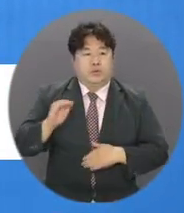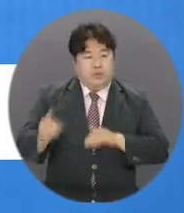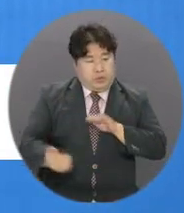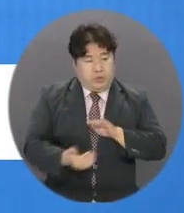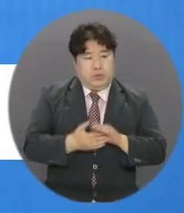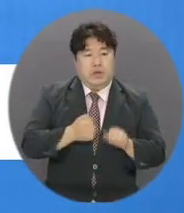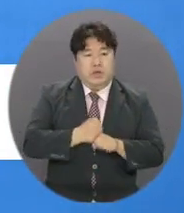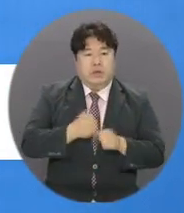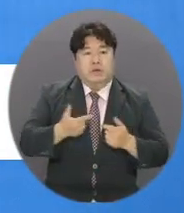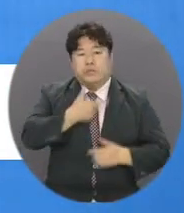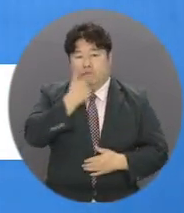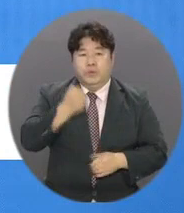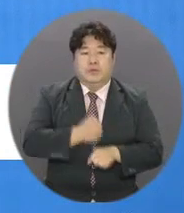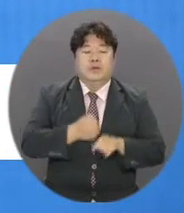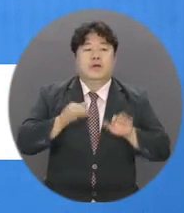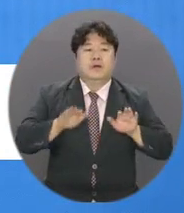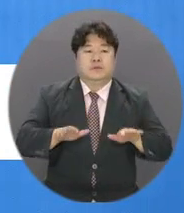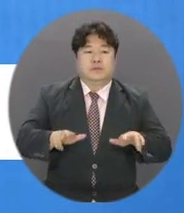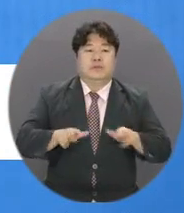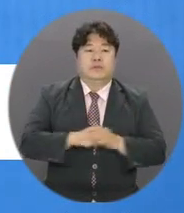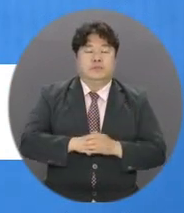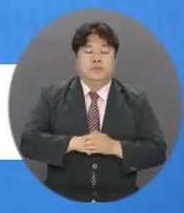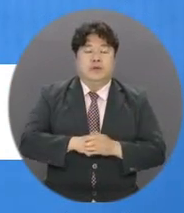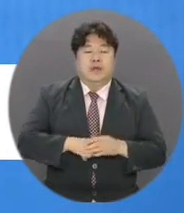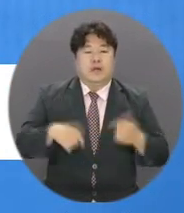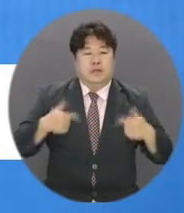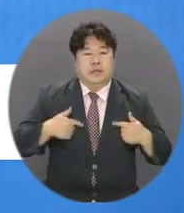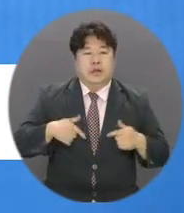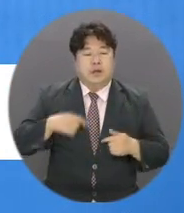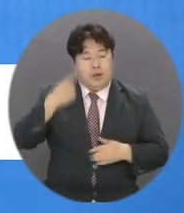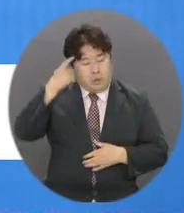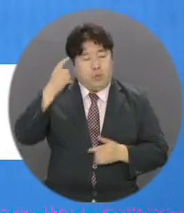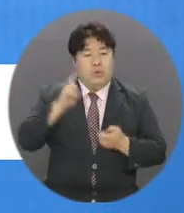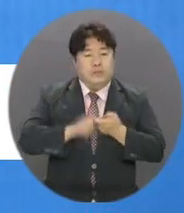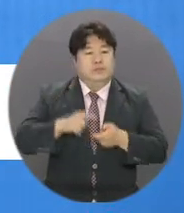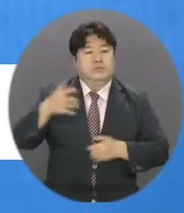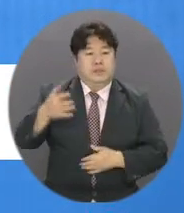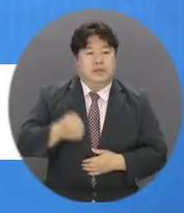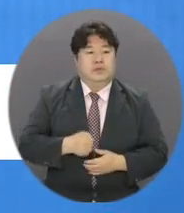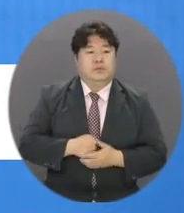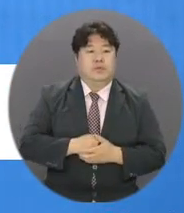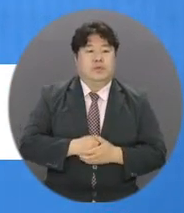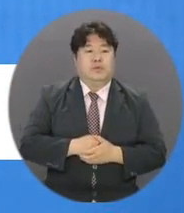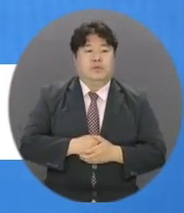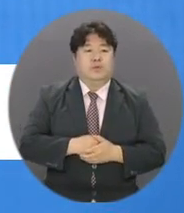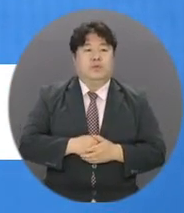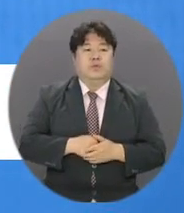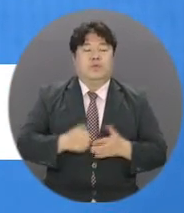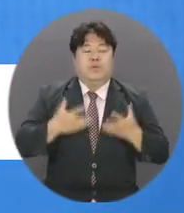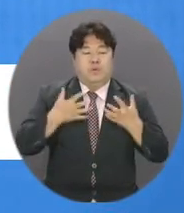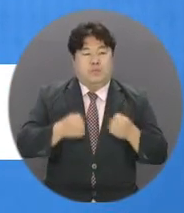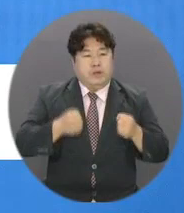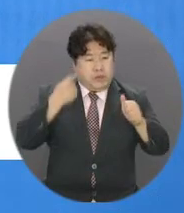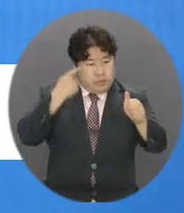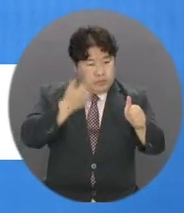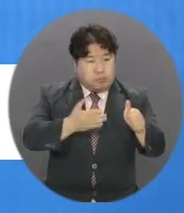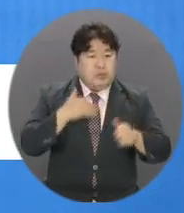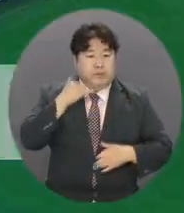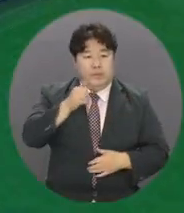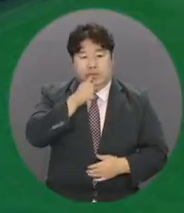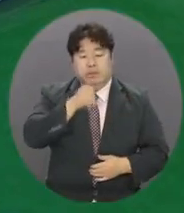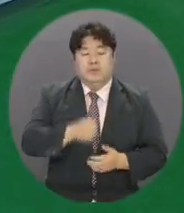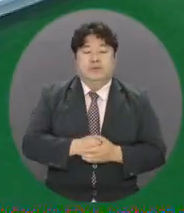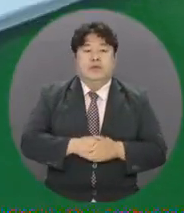좀 저 덜했거든요. 지금은 상당한 관심들을 가지시고 이렇게 문의하신 전화도 좀